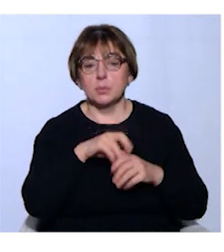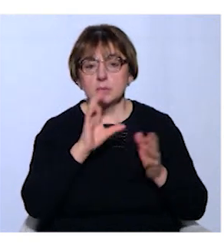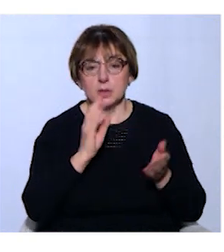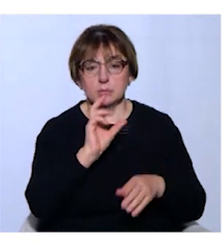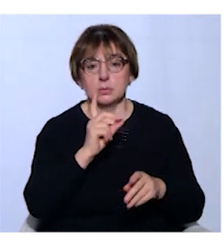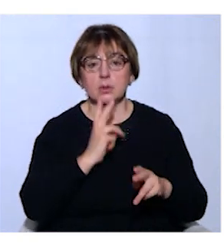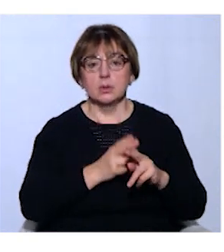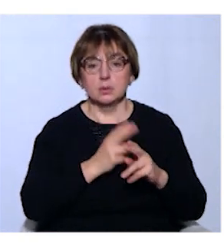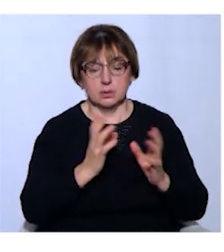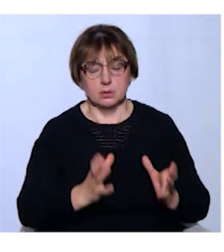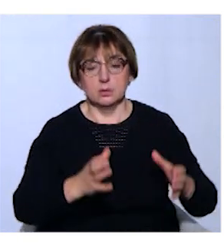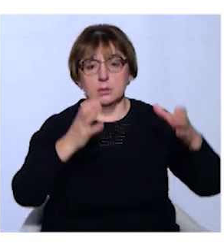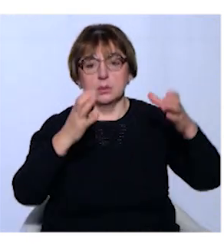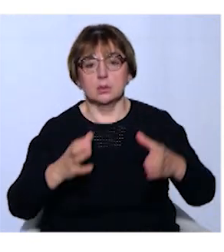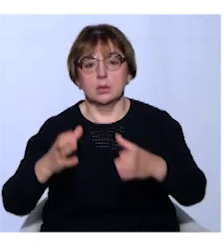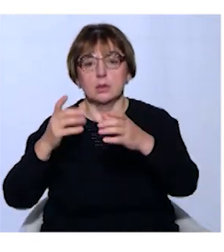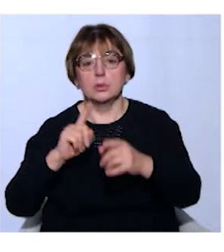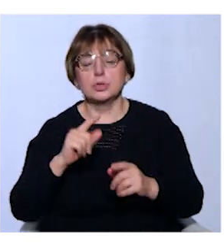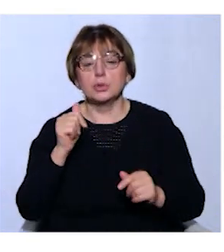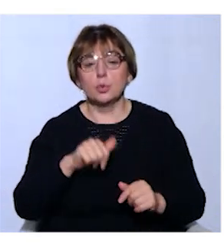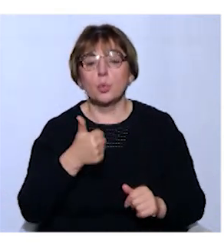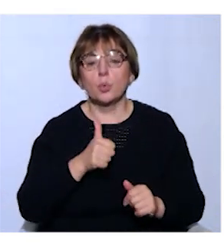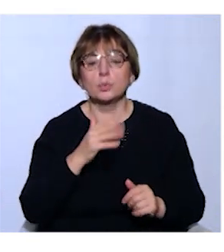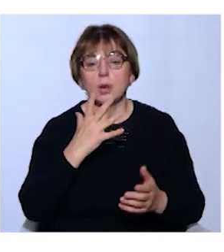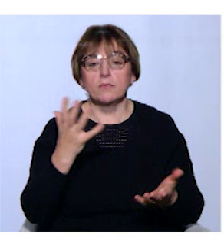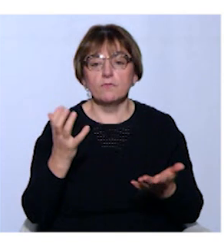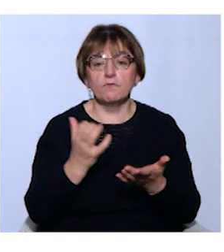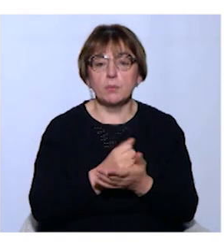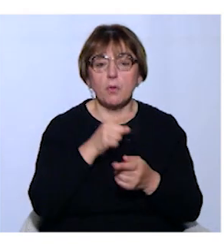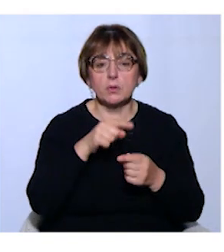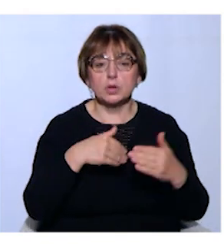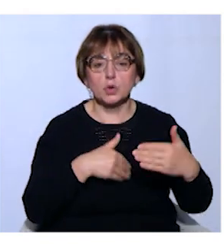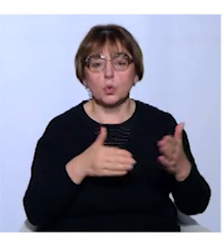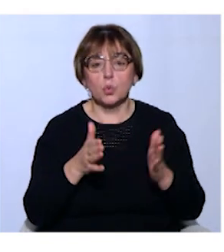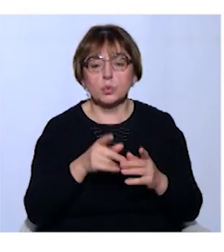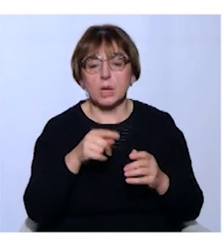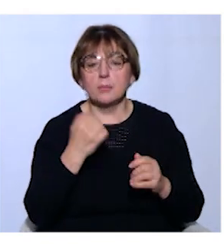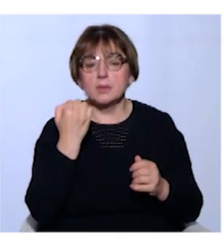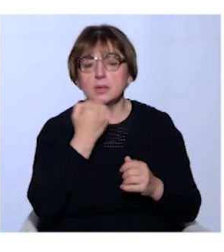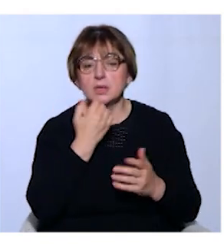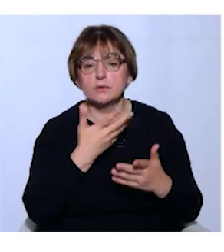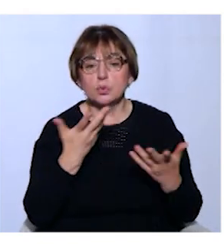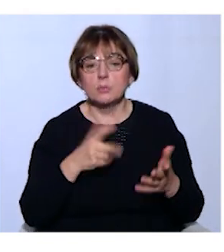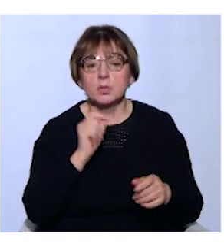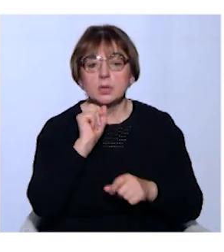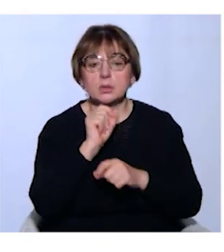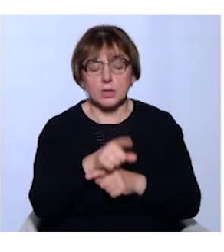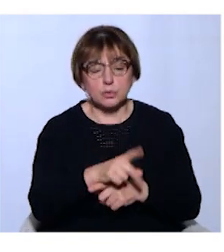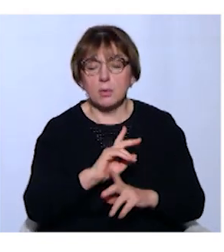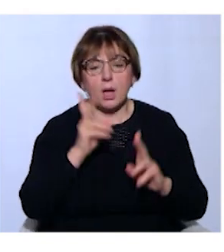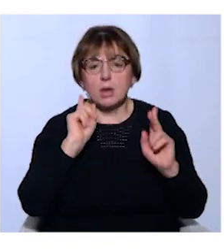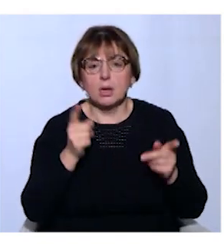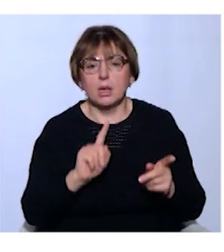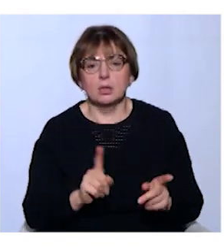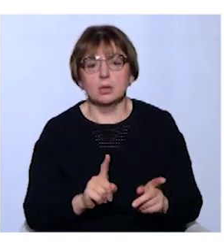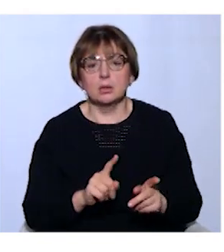ახლა ხედავ. იცი თუ არა, როგორ უნდა მოიქცე თუ იპოვი ყუთს ან ნივთს, რომლის დანიშნულება არ იცი, მაგრამ